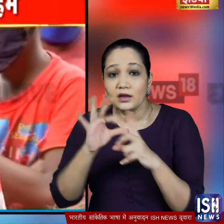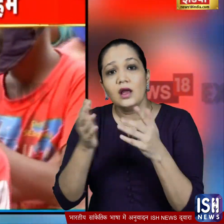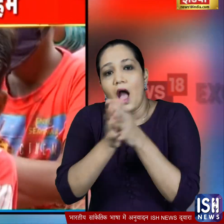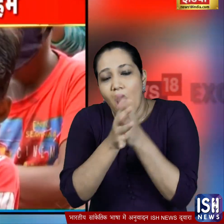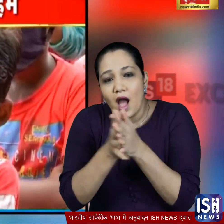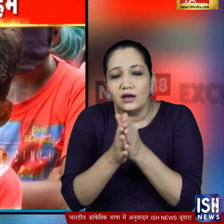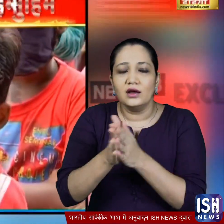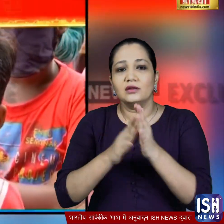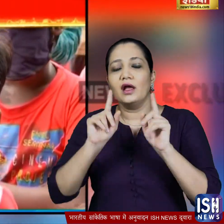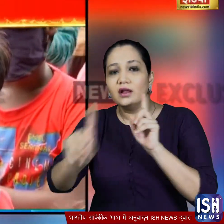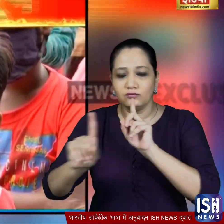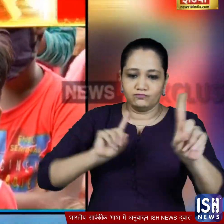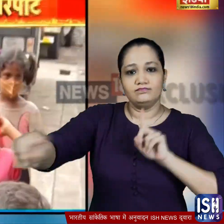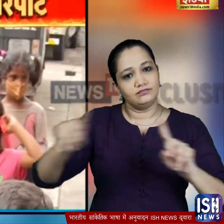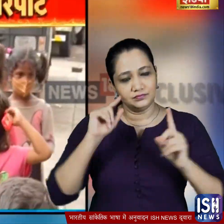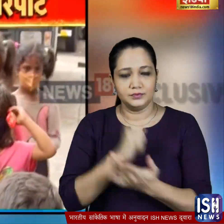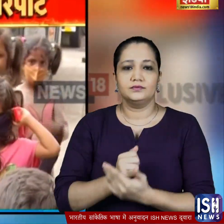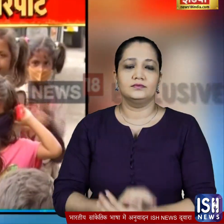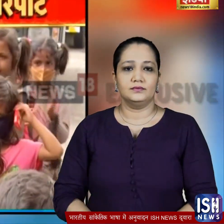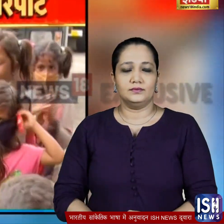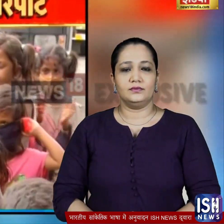और जितना हो सके थोड़ा थोड़ा दूर रहना है।